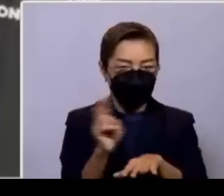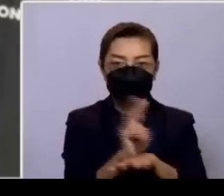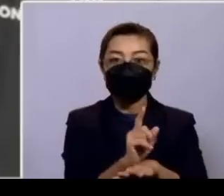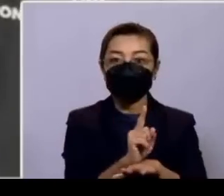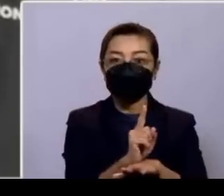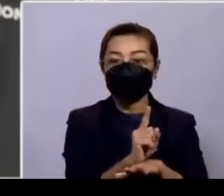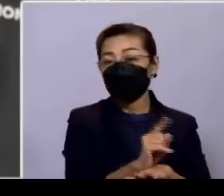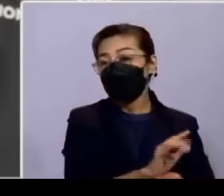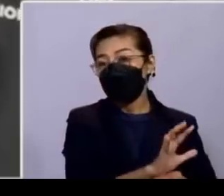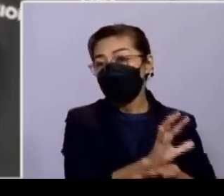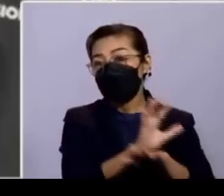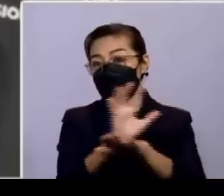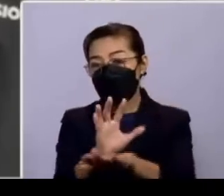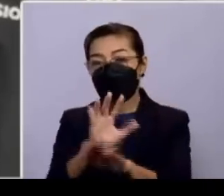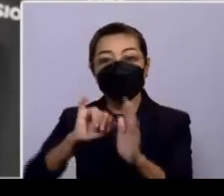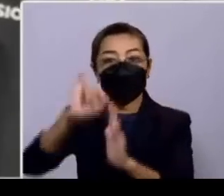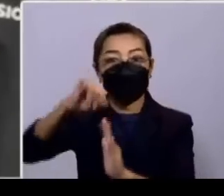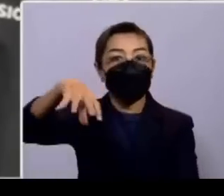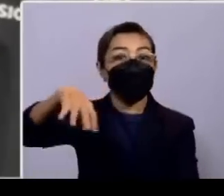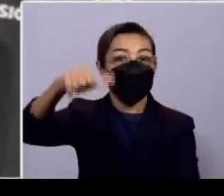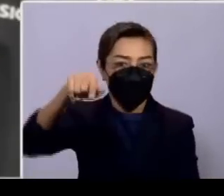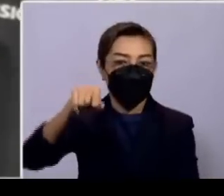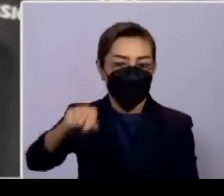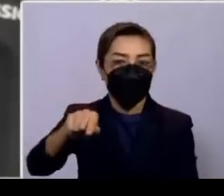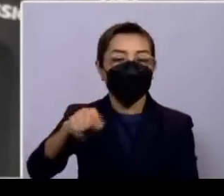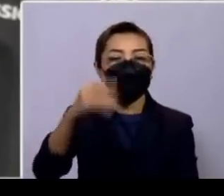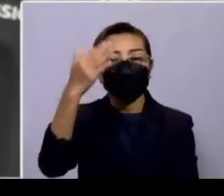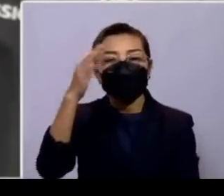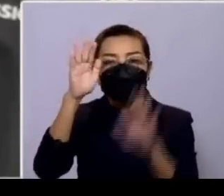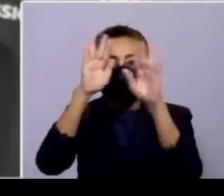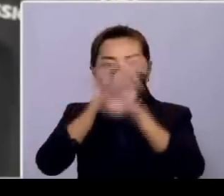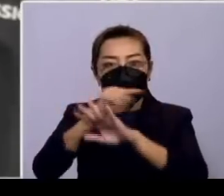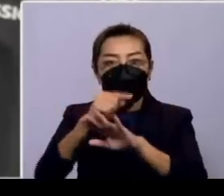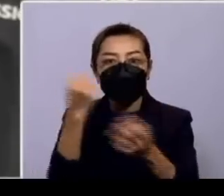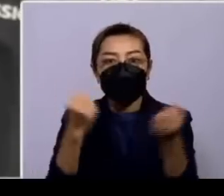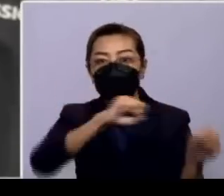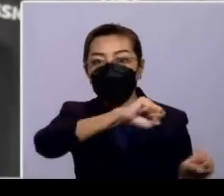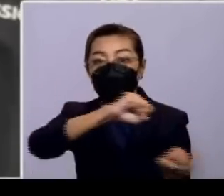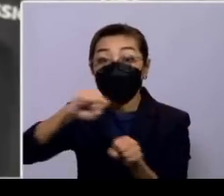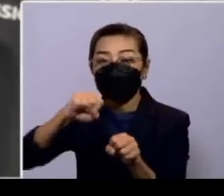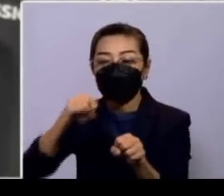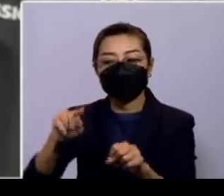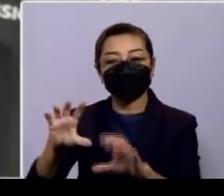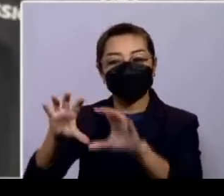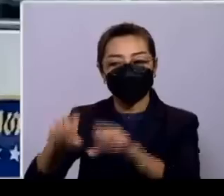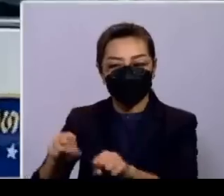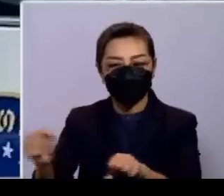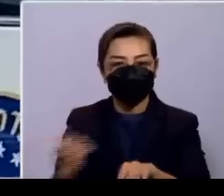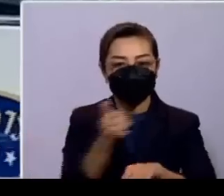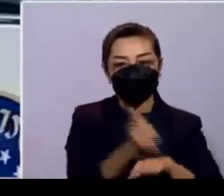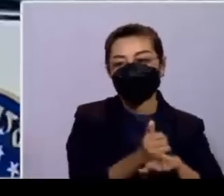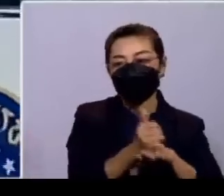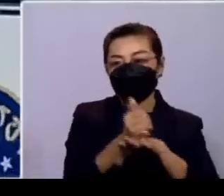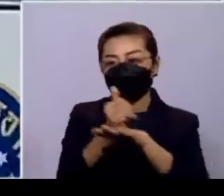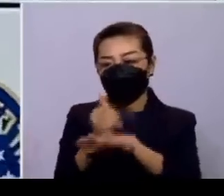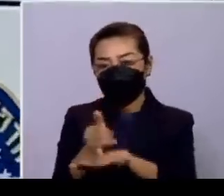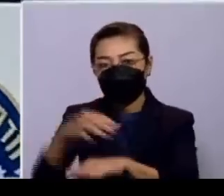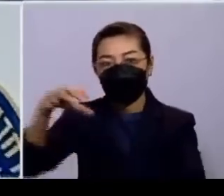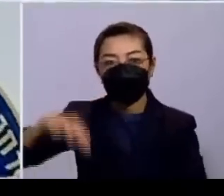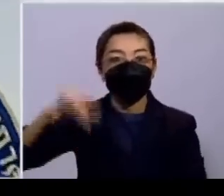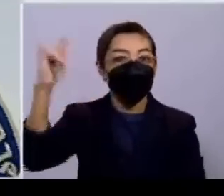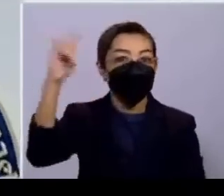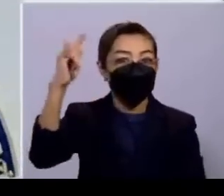เข้าจังหวัดเชียงใหม่ในทันทีนะครับจะเป็นคล้ายๆกับรถตู้เนี่ยคุณตัวและก็ไปที่กองบิน